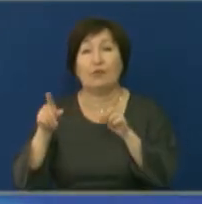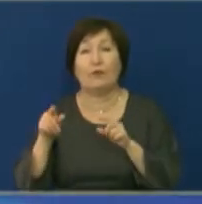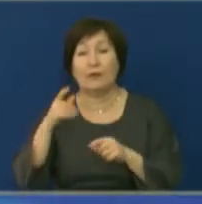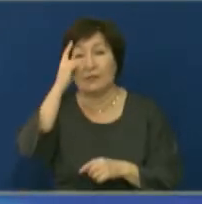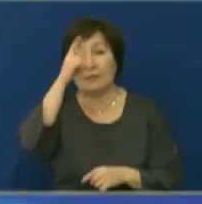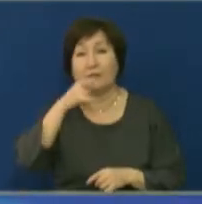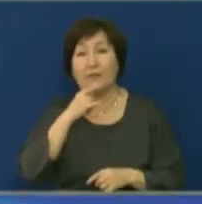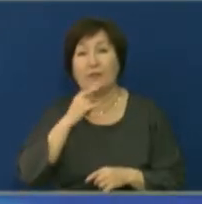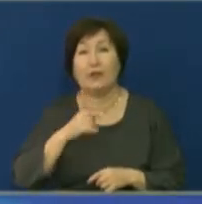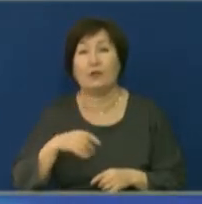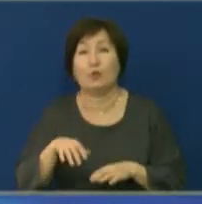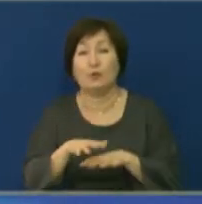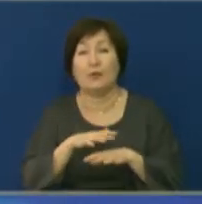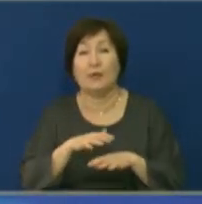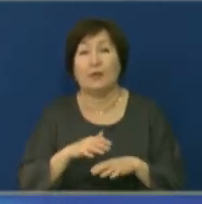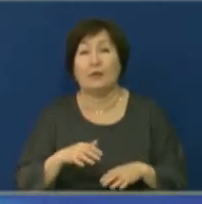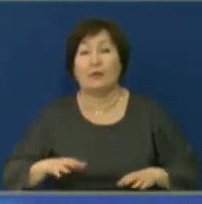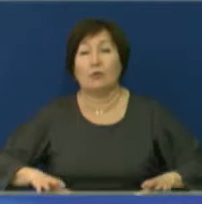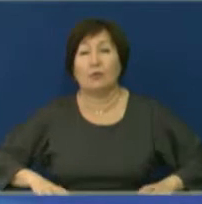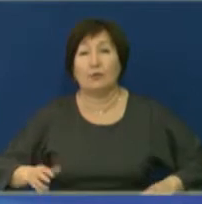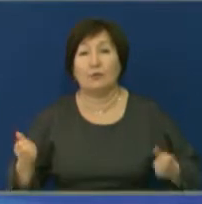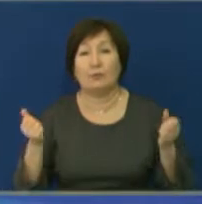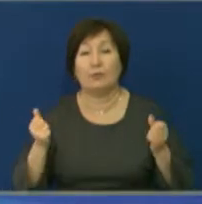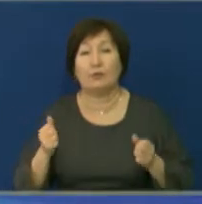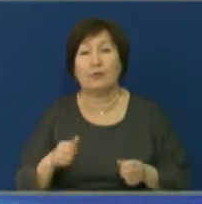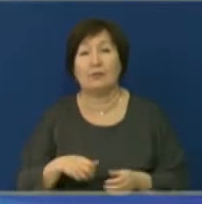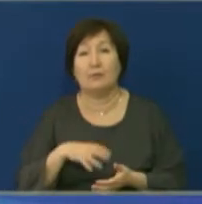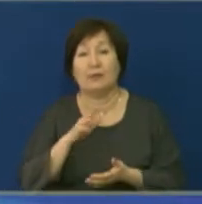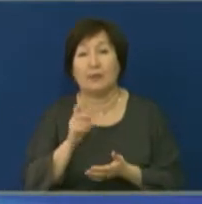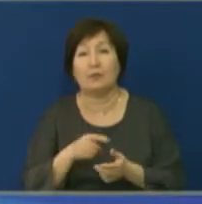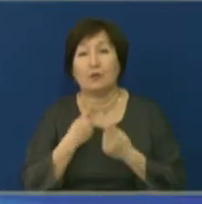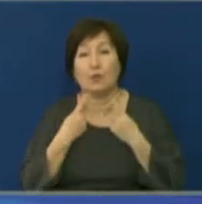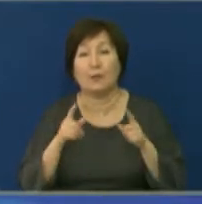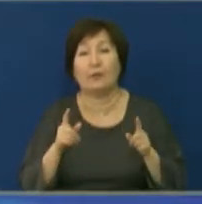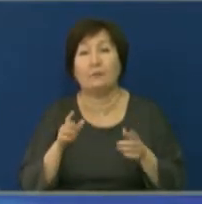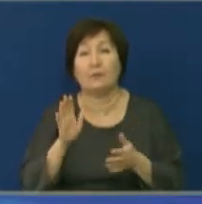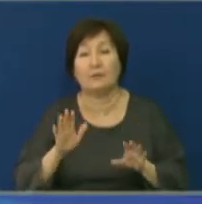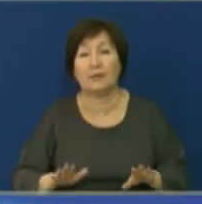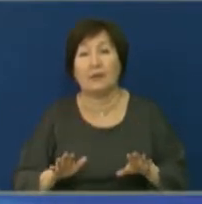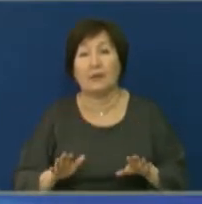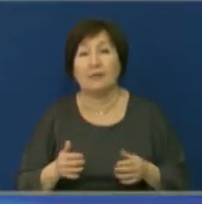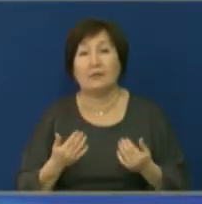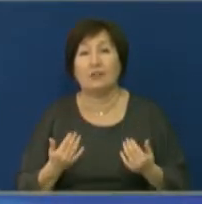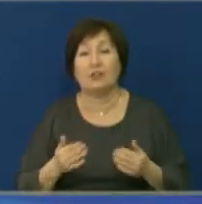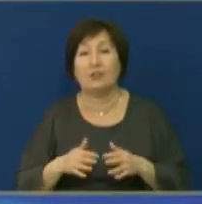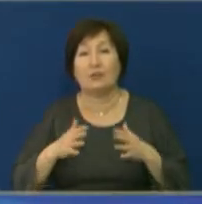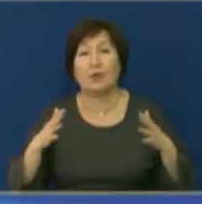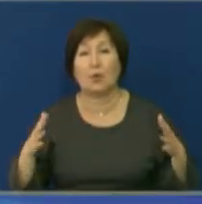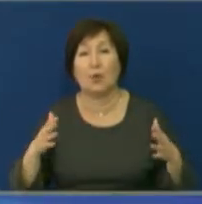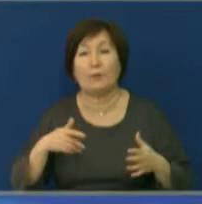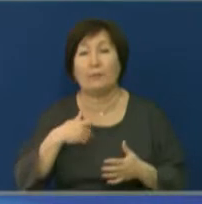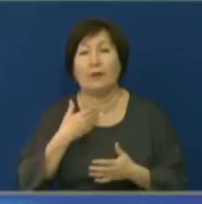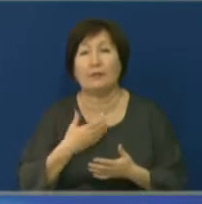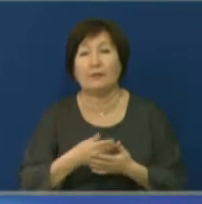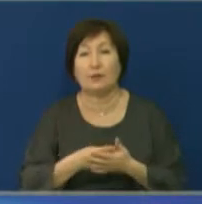занимает особое место. Многие наши традиции, национальные игры связаны с этими животными. Сейчас это широко пропагандируется как